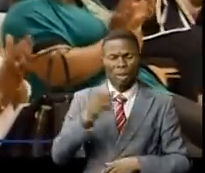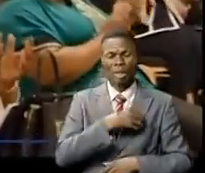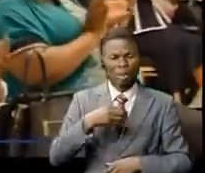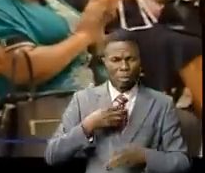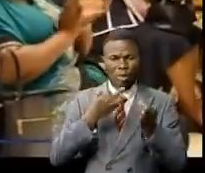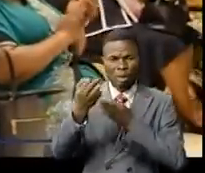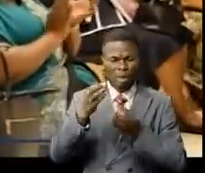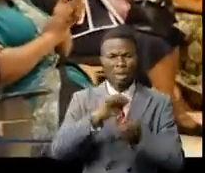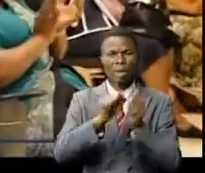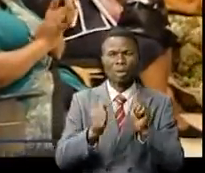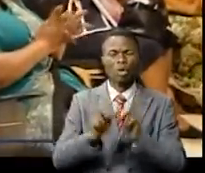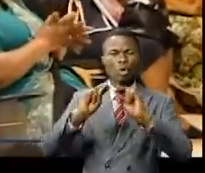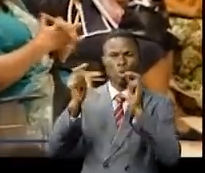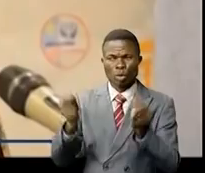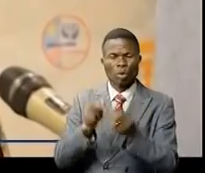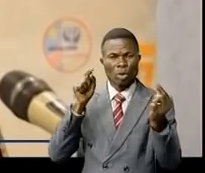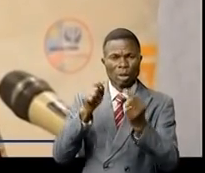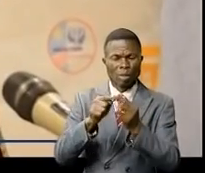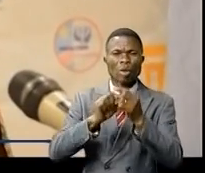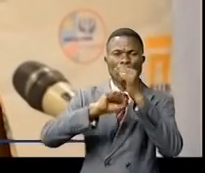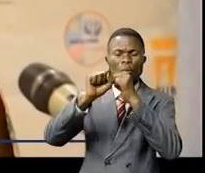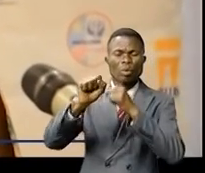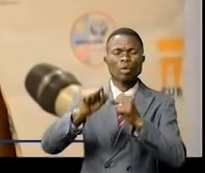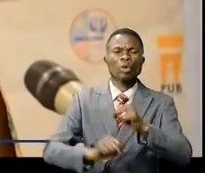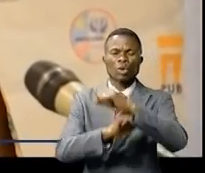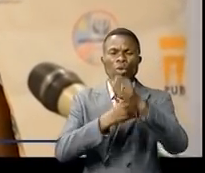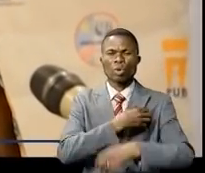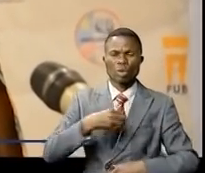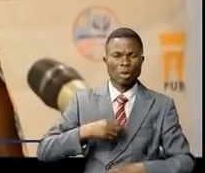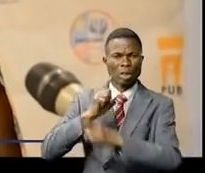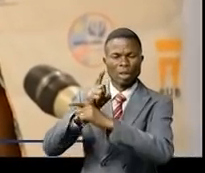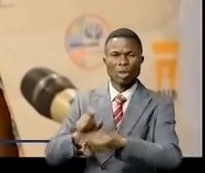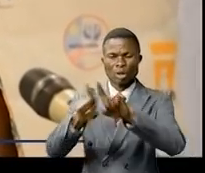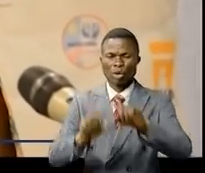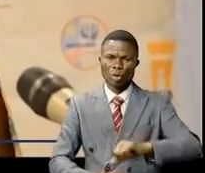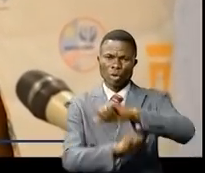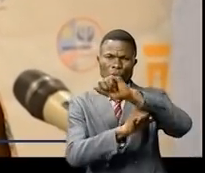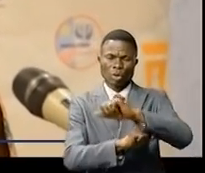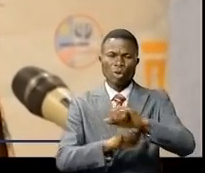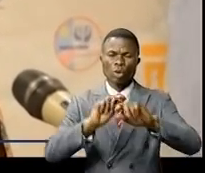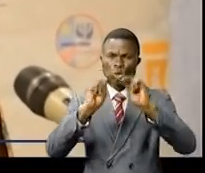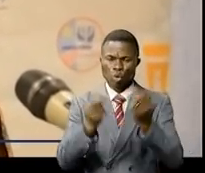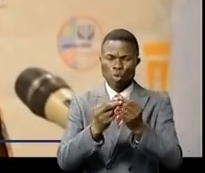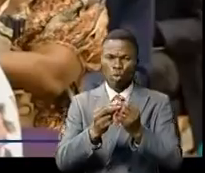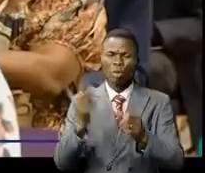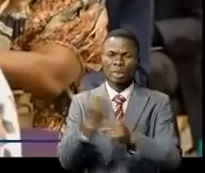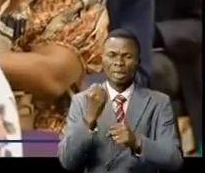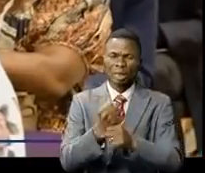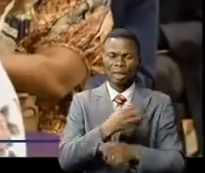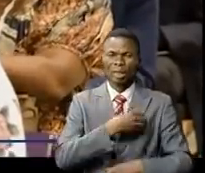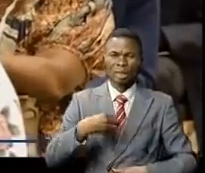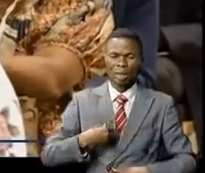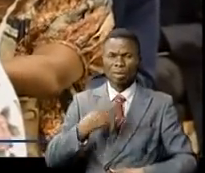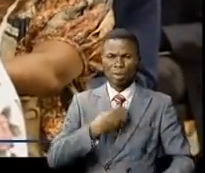la structure qui a pour objectif de promouvoir la femme défendre soutenir établir un réseau socioprofessionnel des femmes